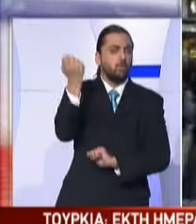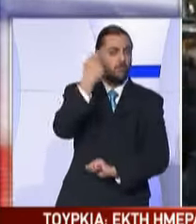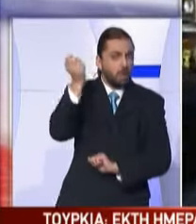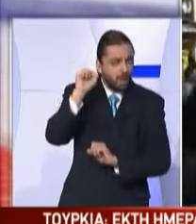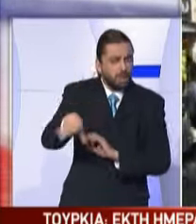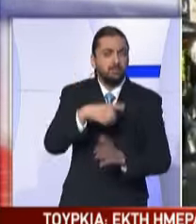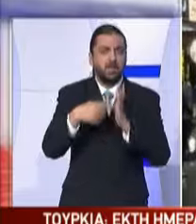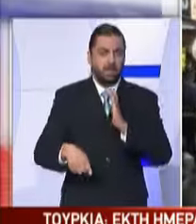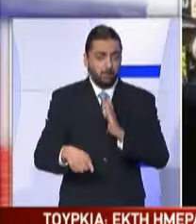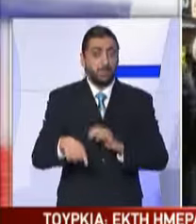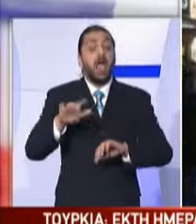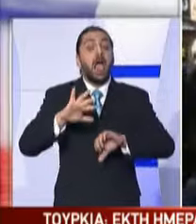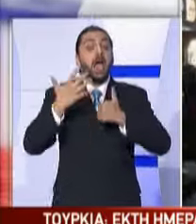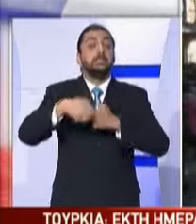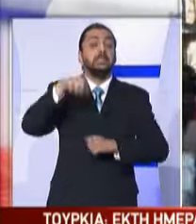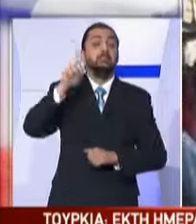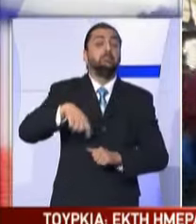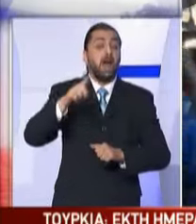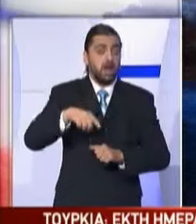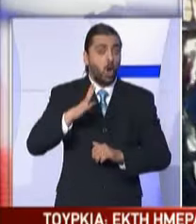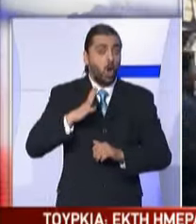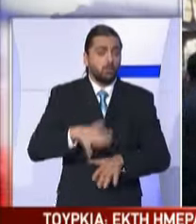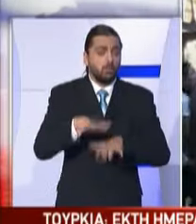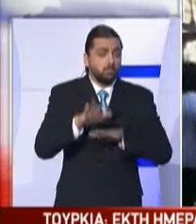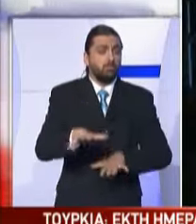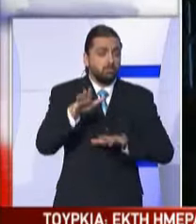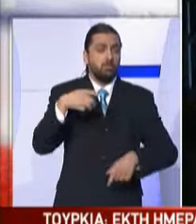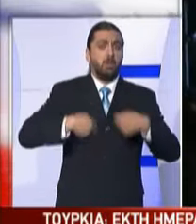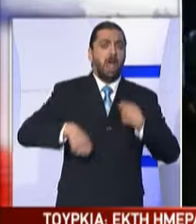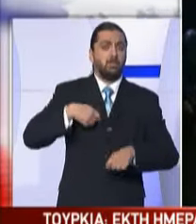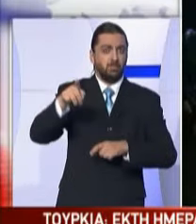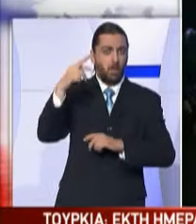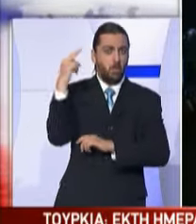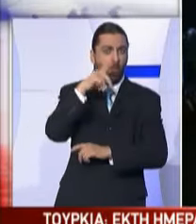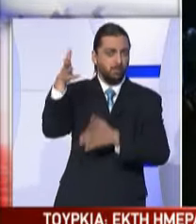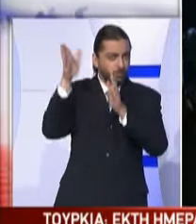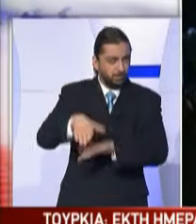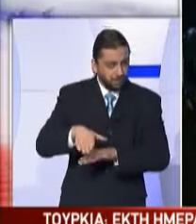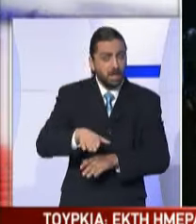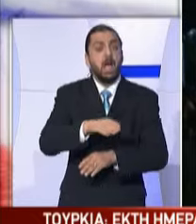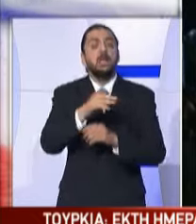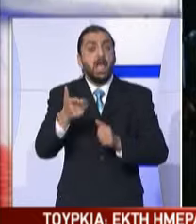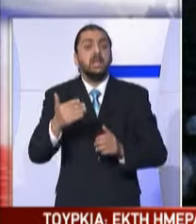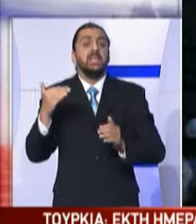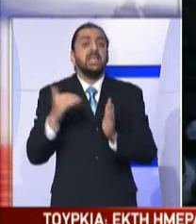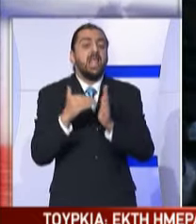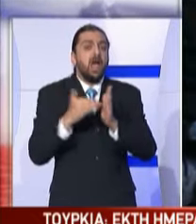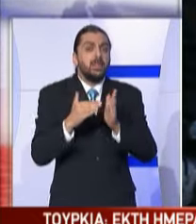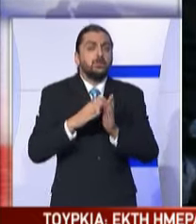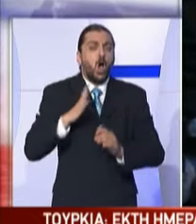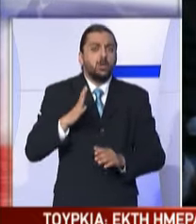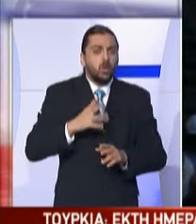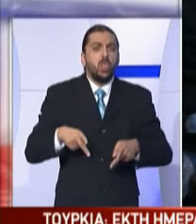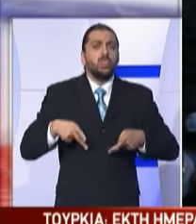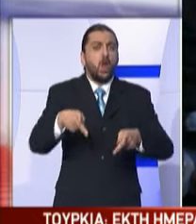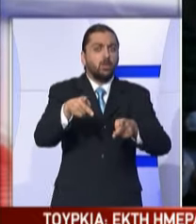Είναι η έκτη ημέρα των διαδηλώσεων κατά του Πρωθυπουργού Ρετζέπ Ταγί Περντογάν και η ένταση στην Τουρκία παραμένει με τους χιλιάδες διαδηλωτές να κατακλείουν τους